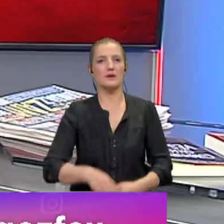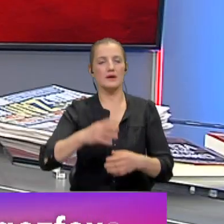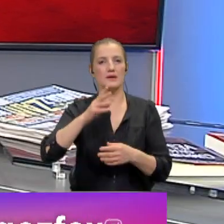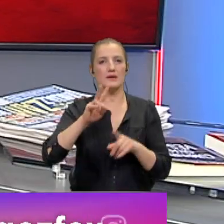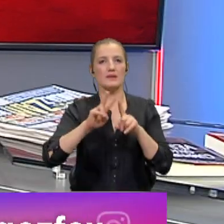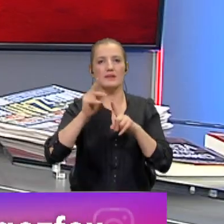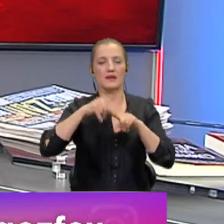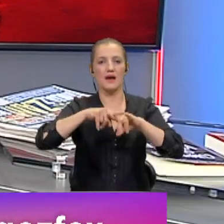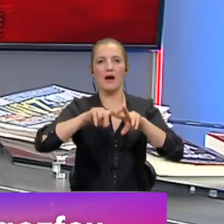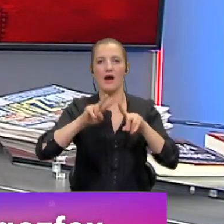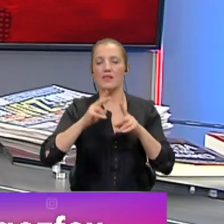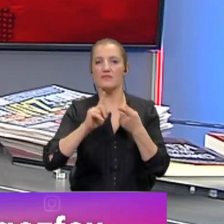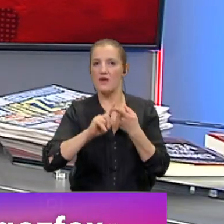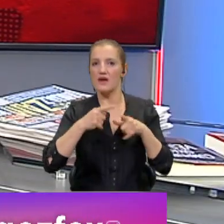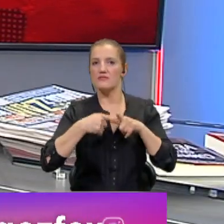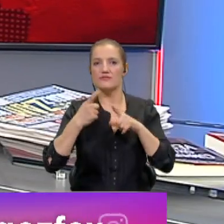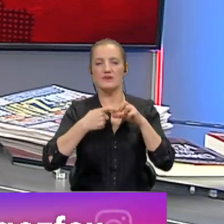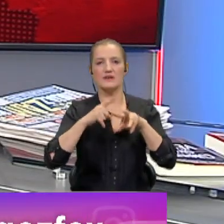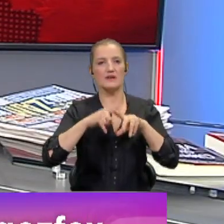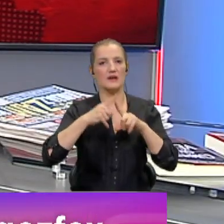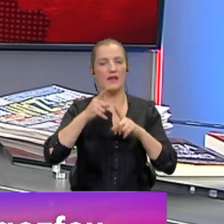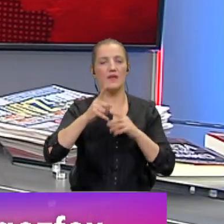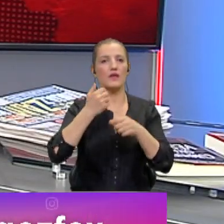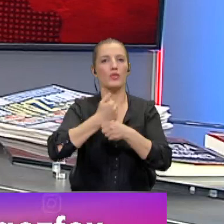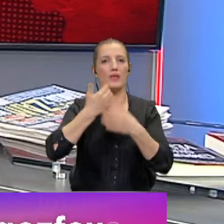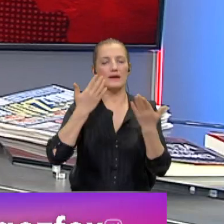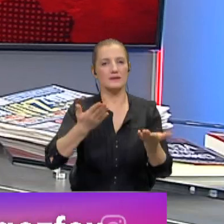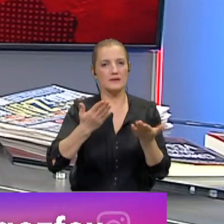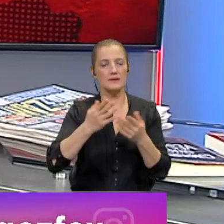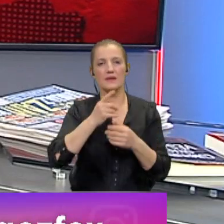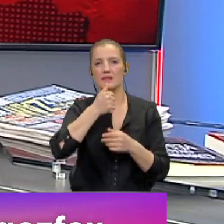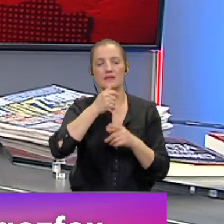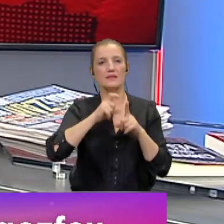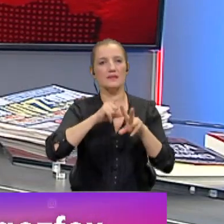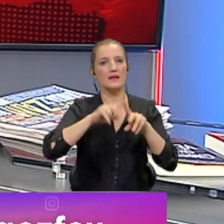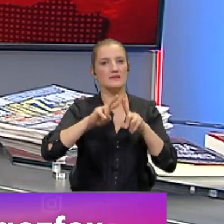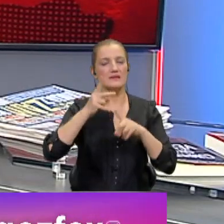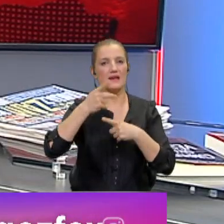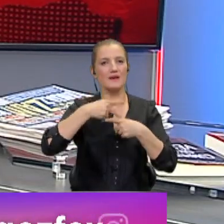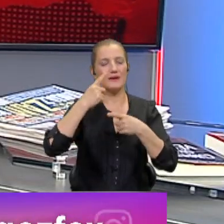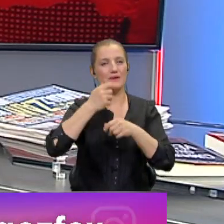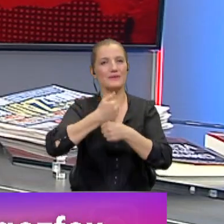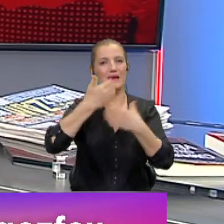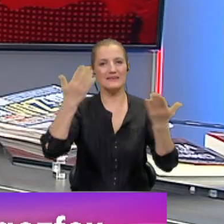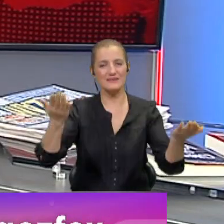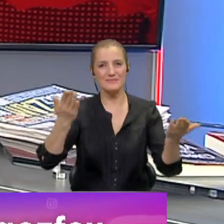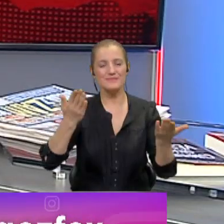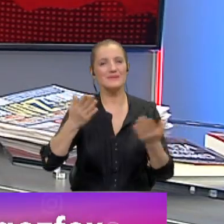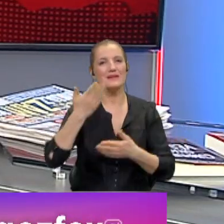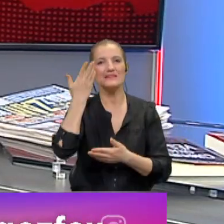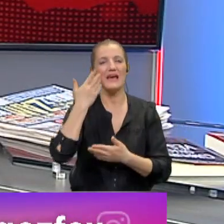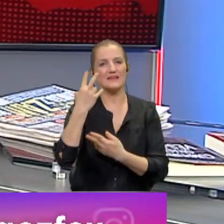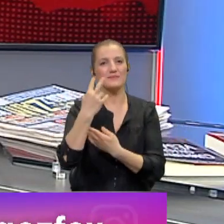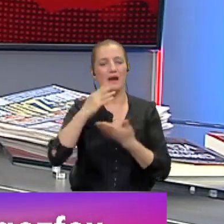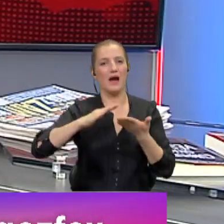Nihan ve Fırat Açıkgöz Günaydın Zeynep ve denize de günaydın larımızı yeterim onlarda ekran karşısında olan izleyicilerimiz